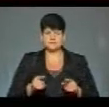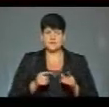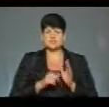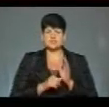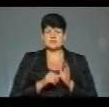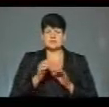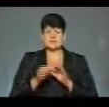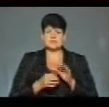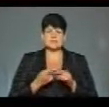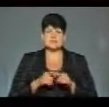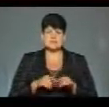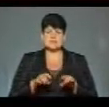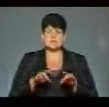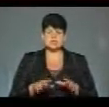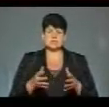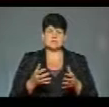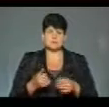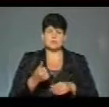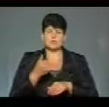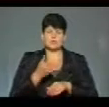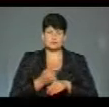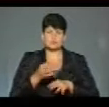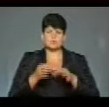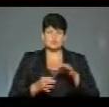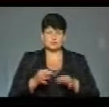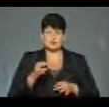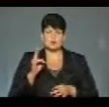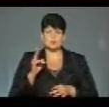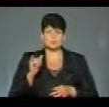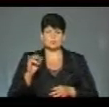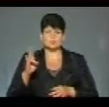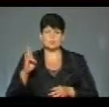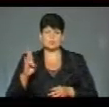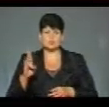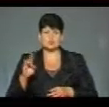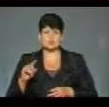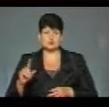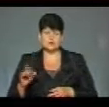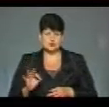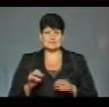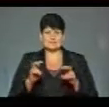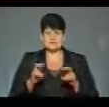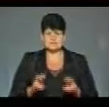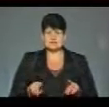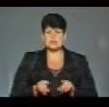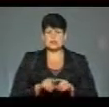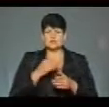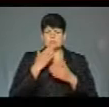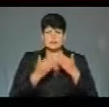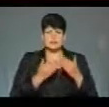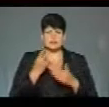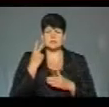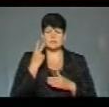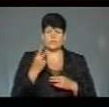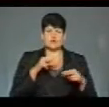діб. Таке рішення прийняв головуючий суддя Сергій Кунцьо на сьогоднішньому засіданні. Також на засіданні опитали двох свідків. Більше про це